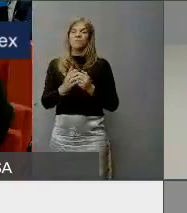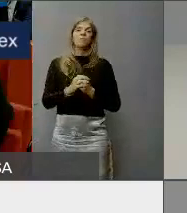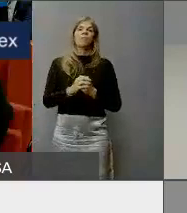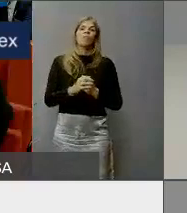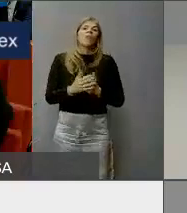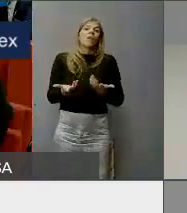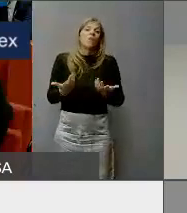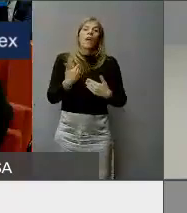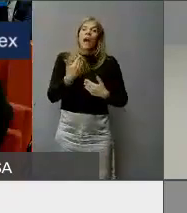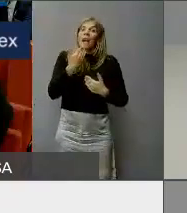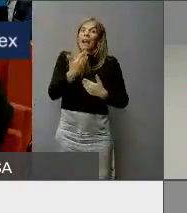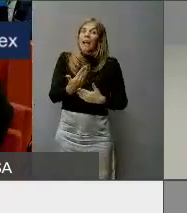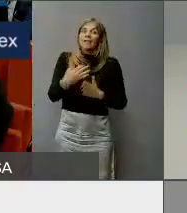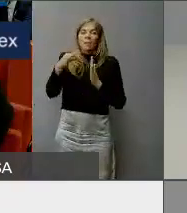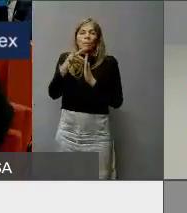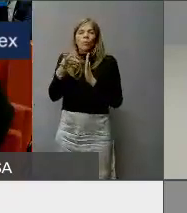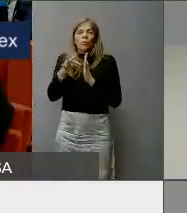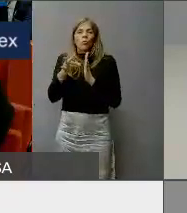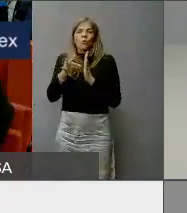criteri aggiuntivi